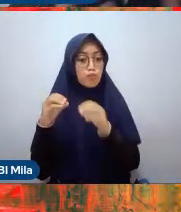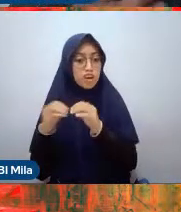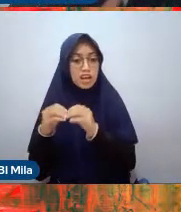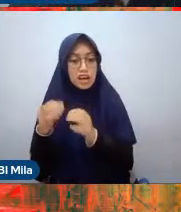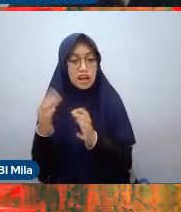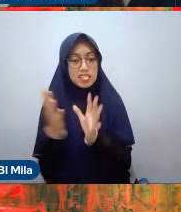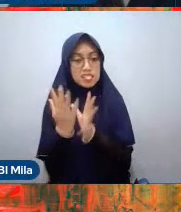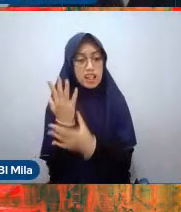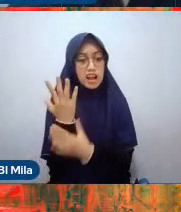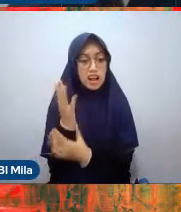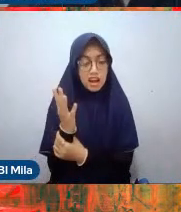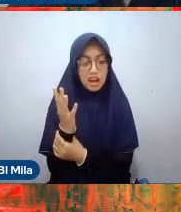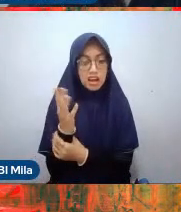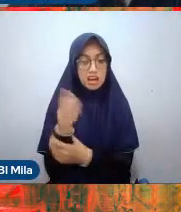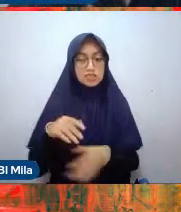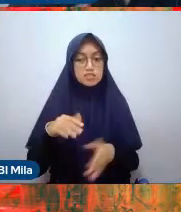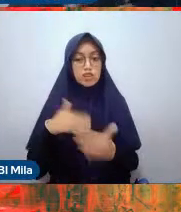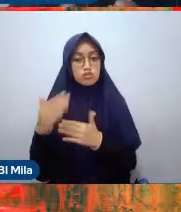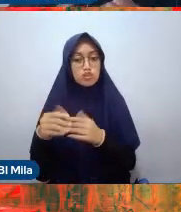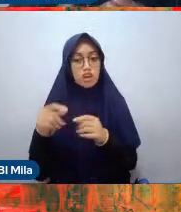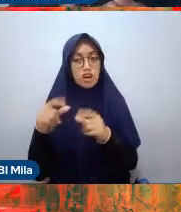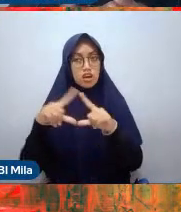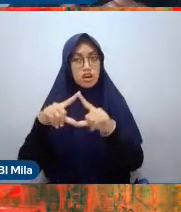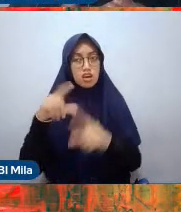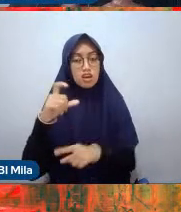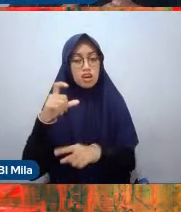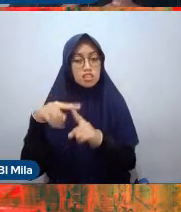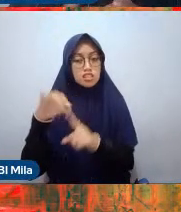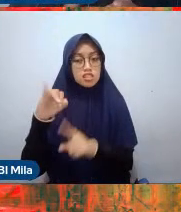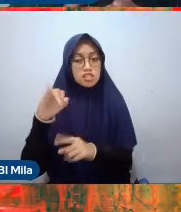figure juga boneka. Gitu.